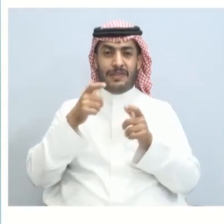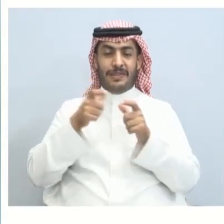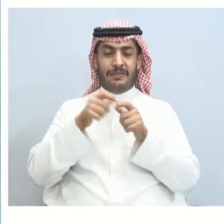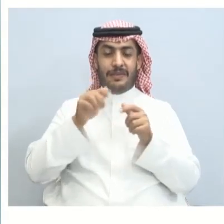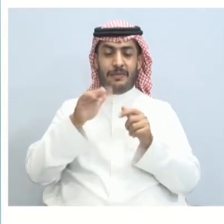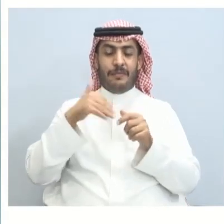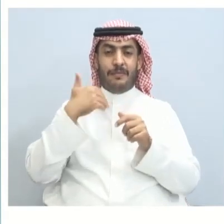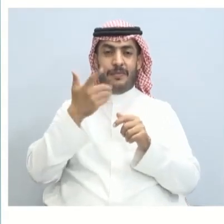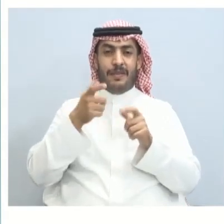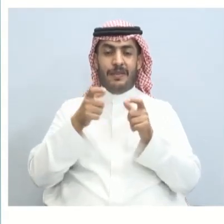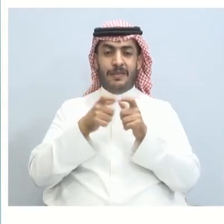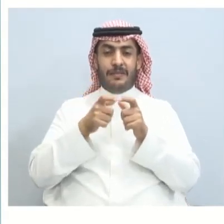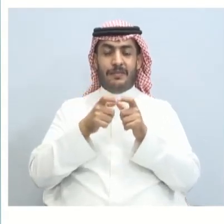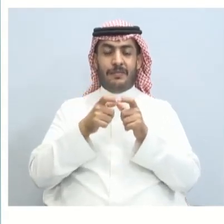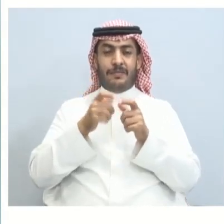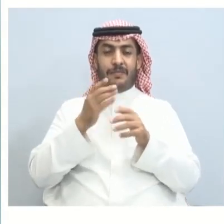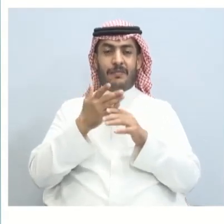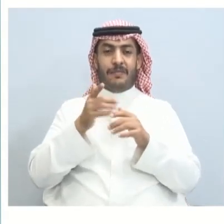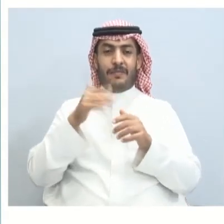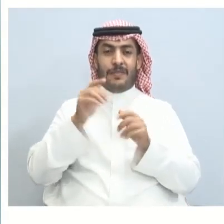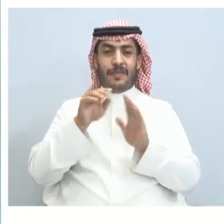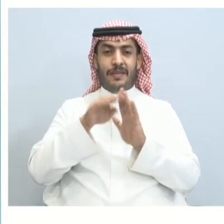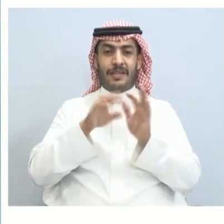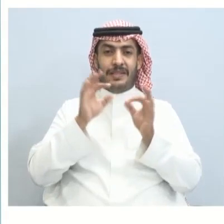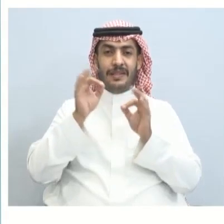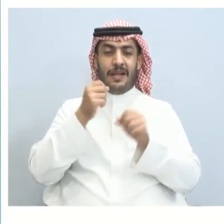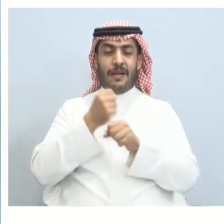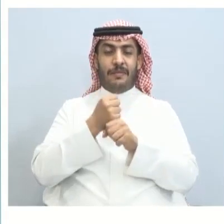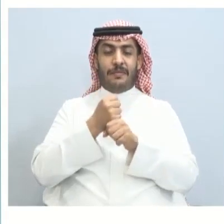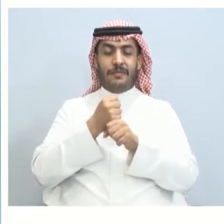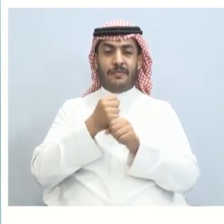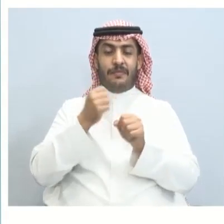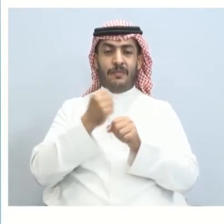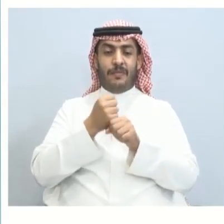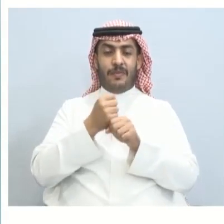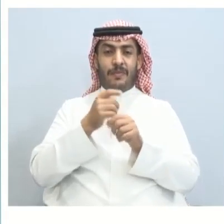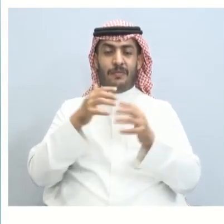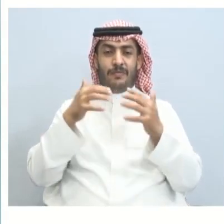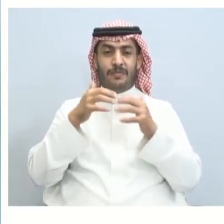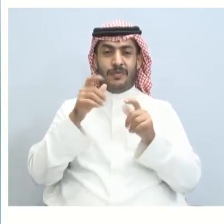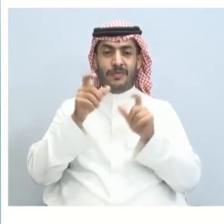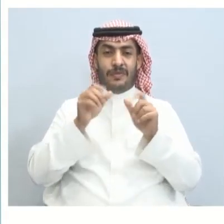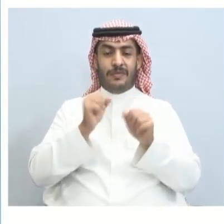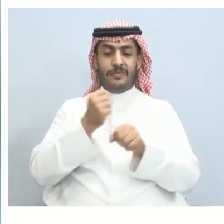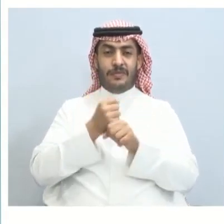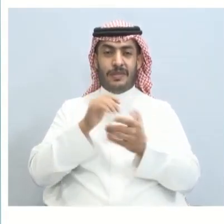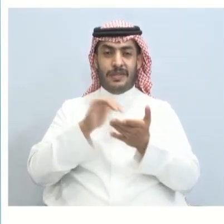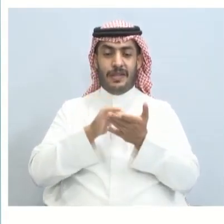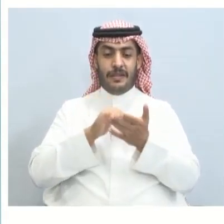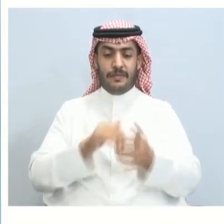في المقربه ولكن بالتاكيد كل ما يتعلق في الامور التنسيق العمل بين بين المشاركين هو من صميم عمل